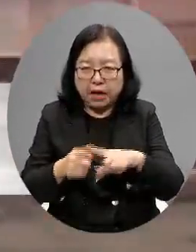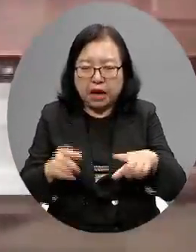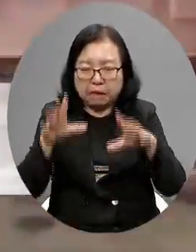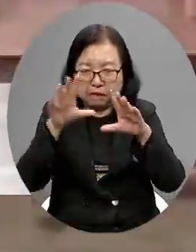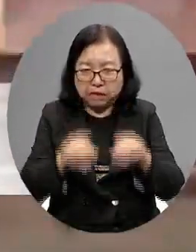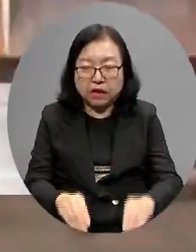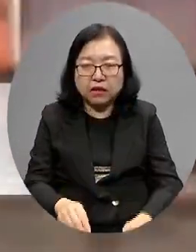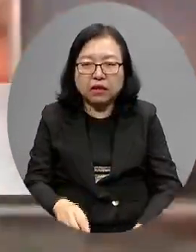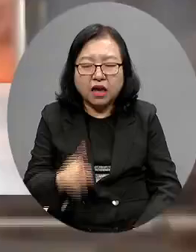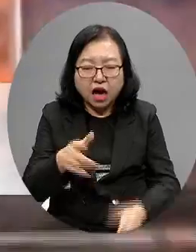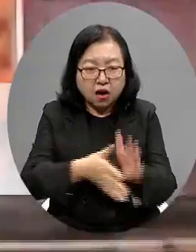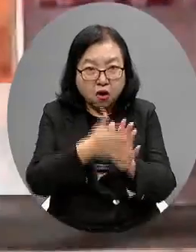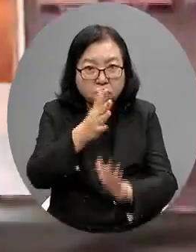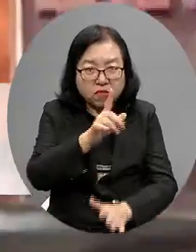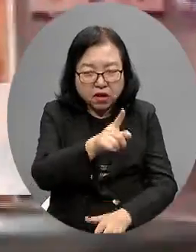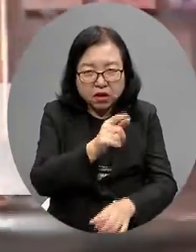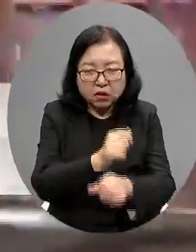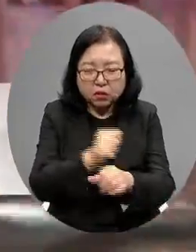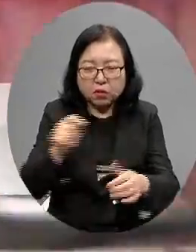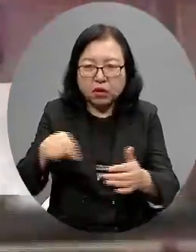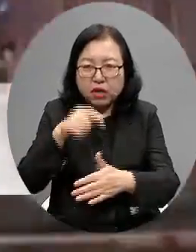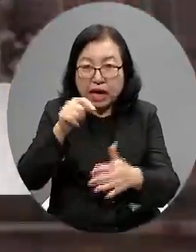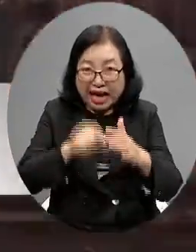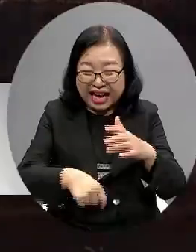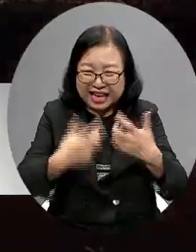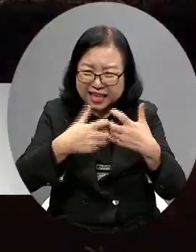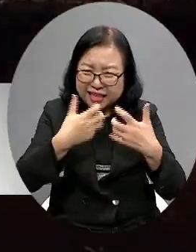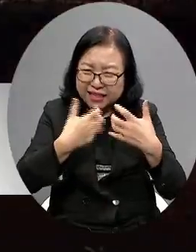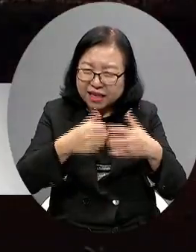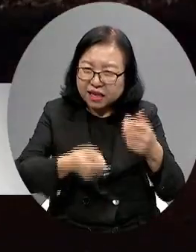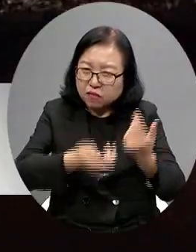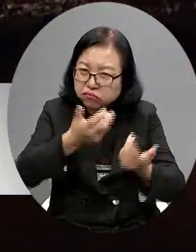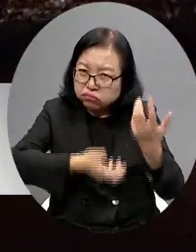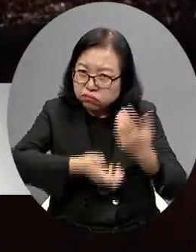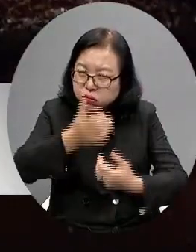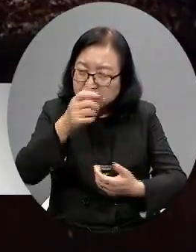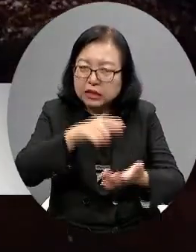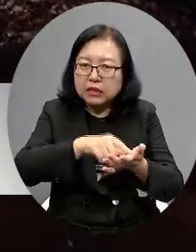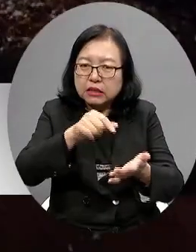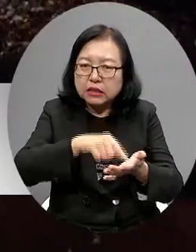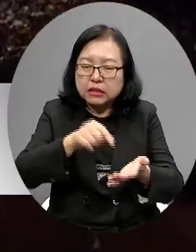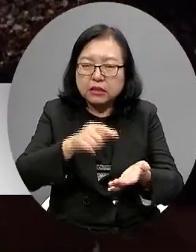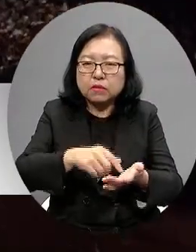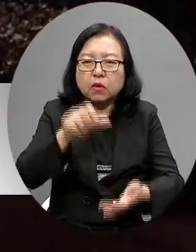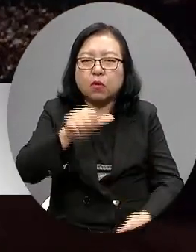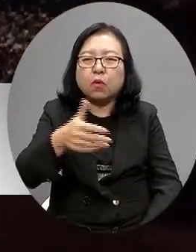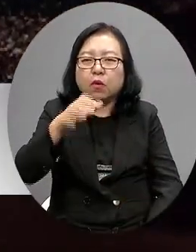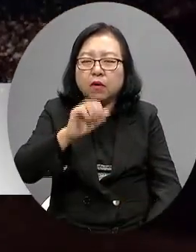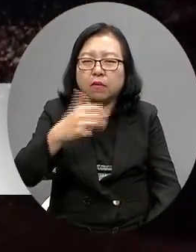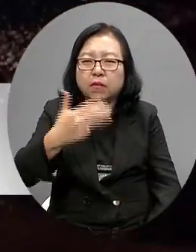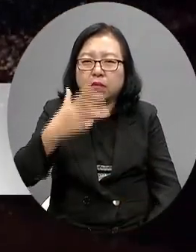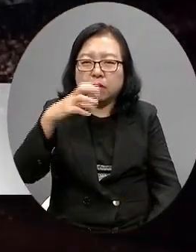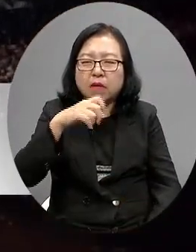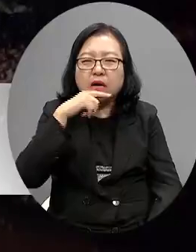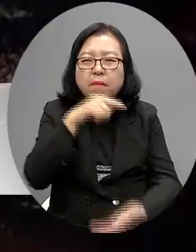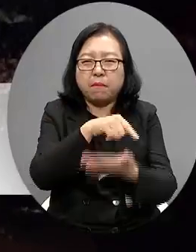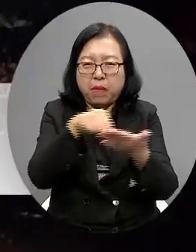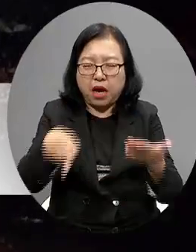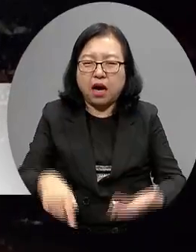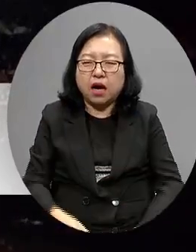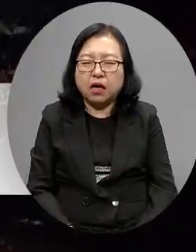파세 건물 한 동과 안에 있던 파세 설비가 불에타 소방서 추산 5억 8천만 원의 재산